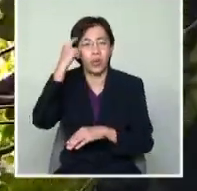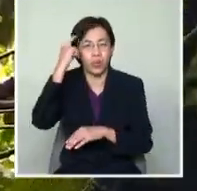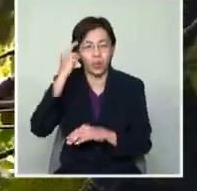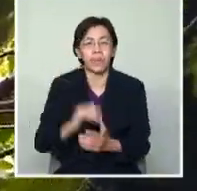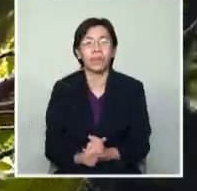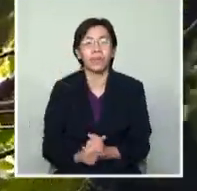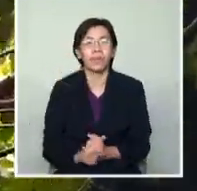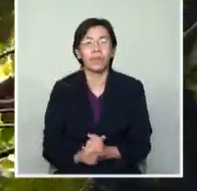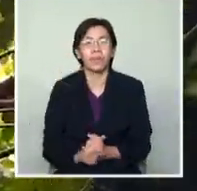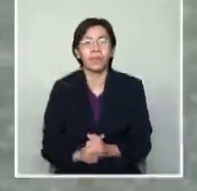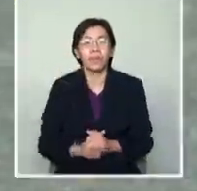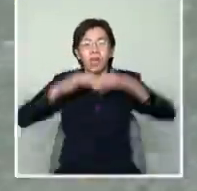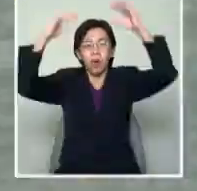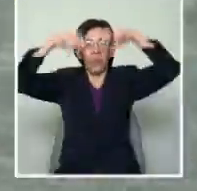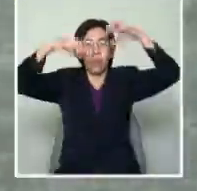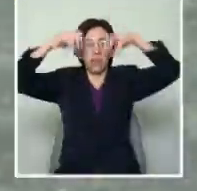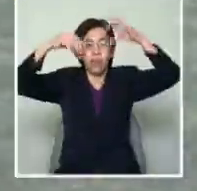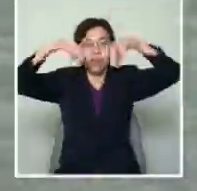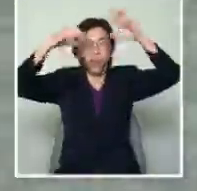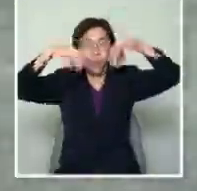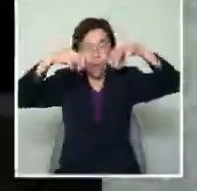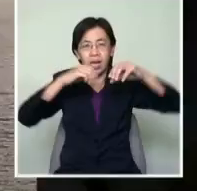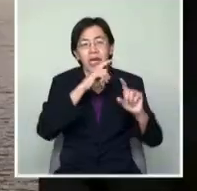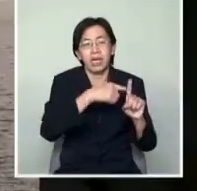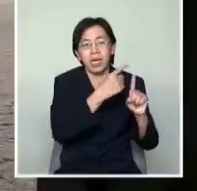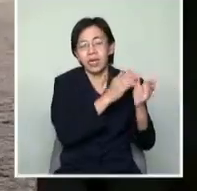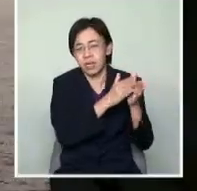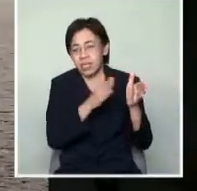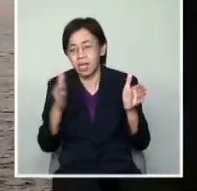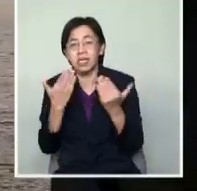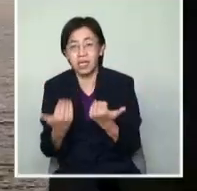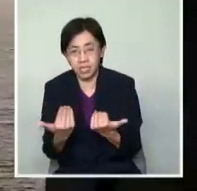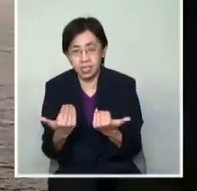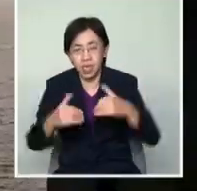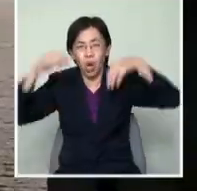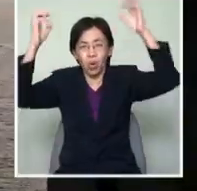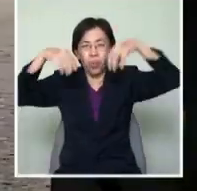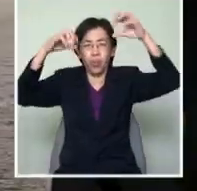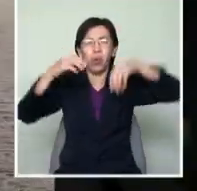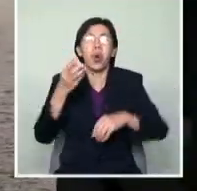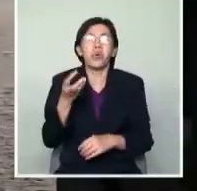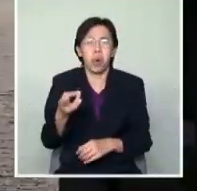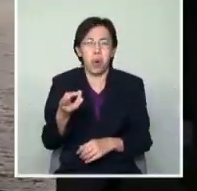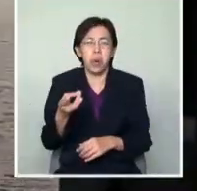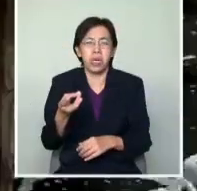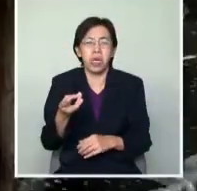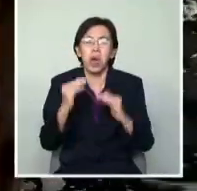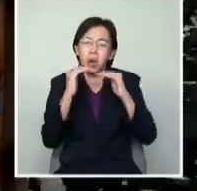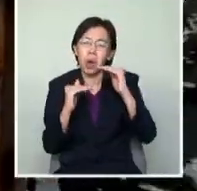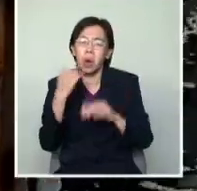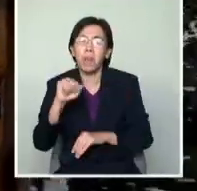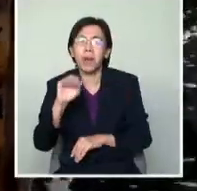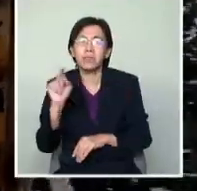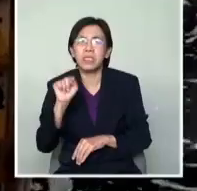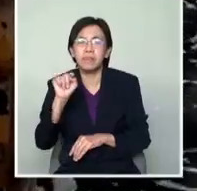ส่วนสถานการณ์ปริมาณน้ำฝนตั้งแต่ต้นปีจนถึงปัจจุบันของประเทศไทยมีค่าต่ำกว่าค่าปกติ14%